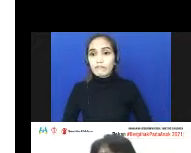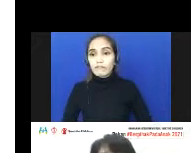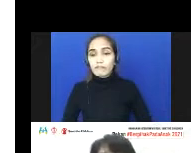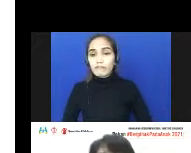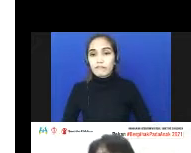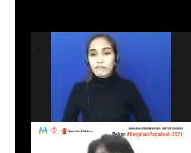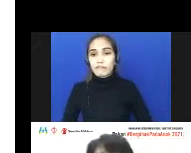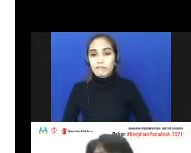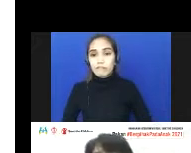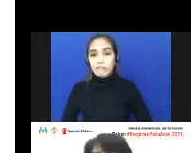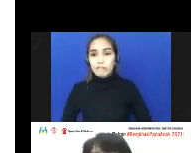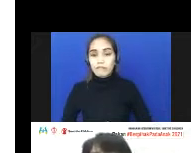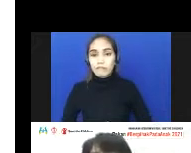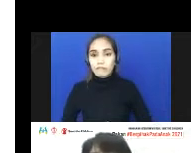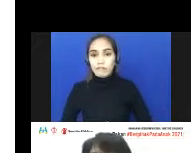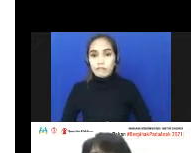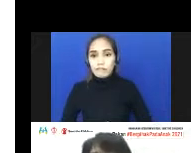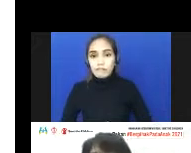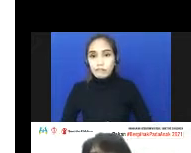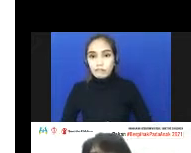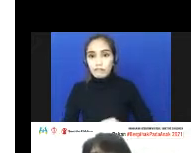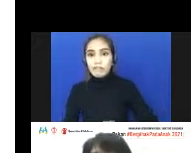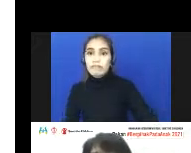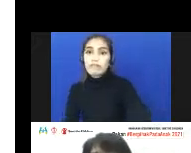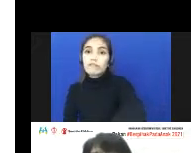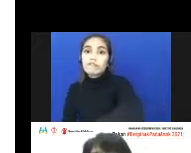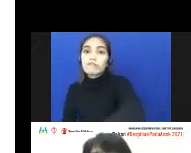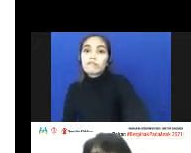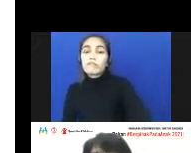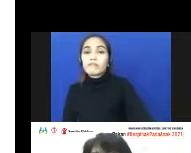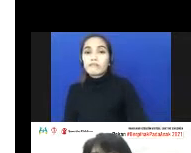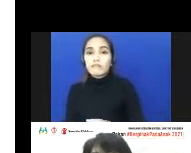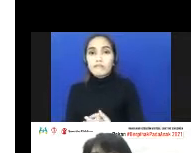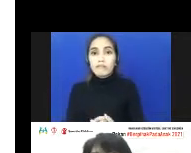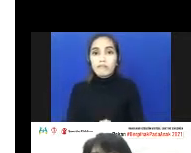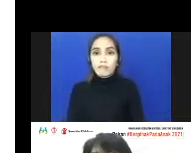Dr. Yoga mungkin masih mute. Iya, speakernya Dr. Yoga.